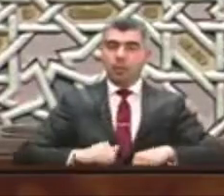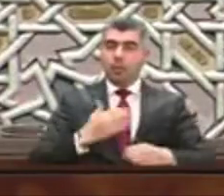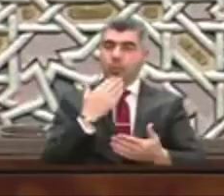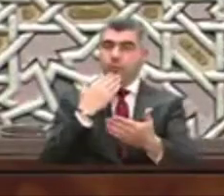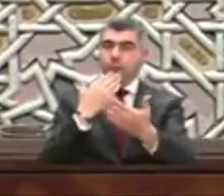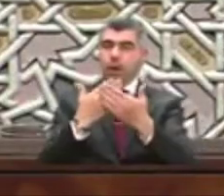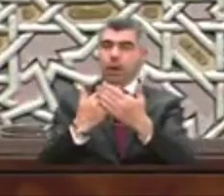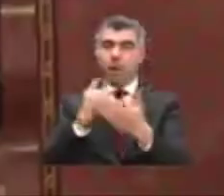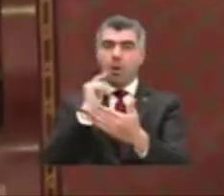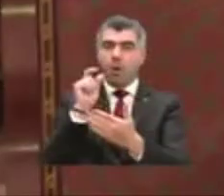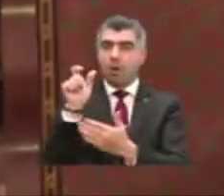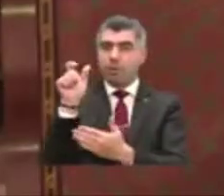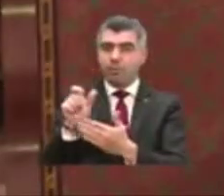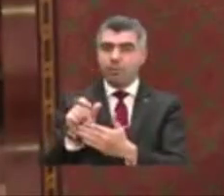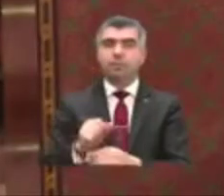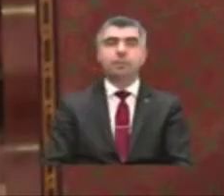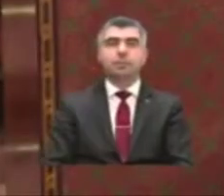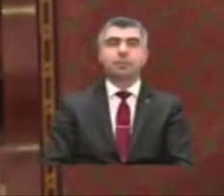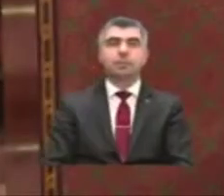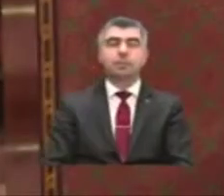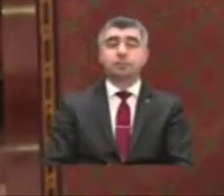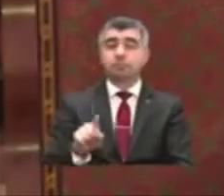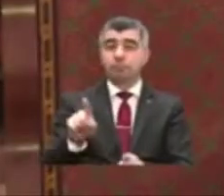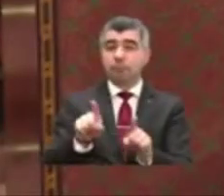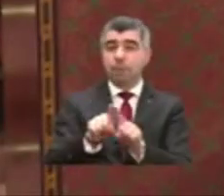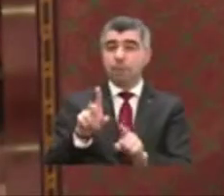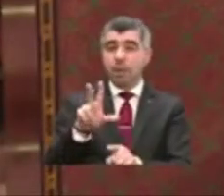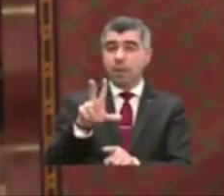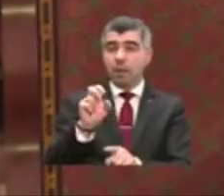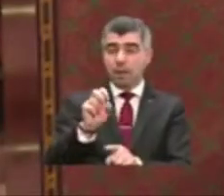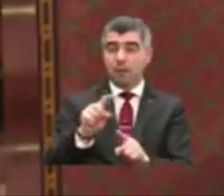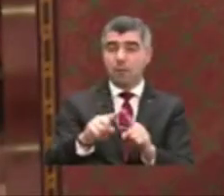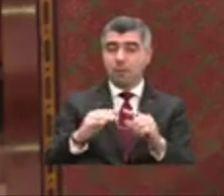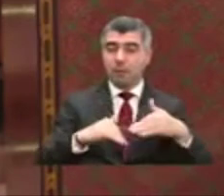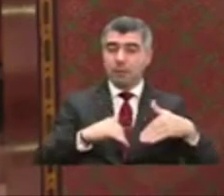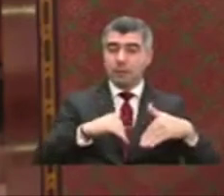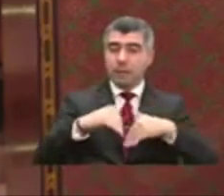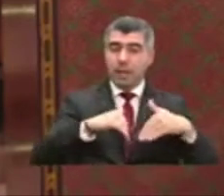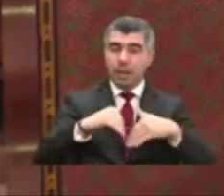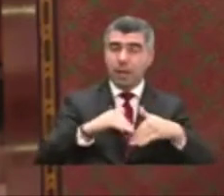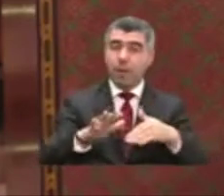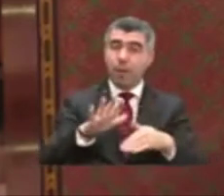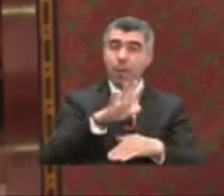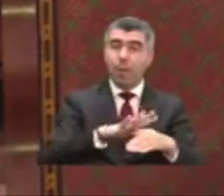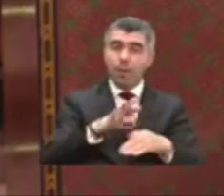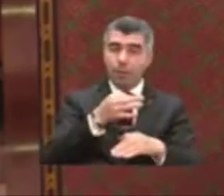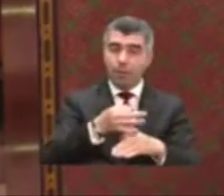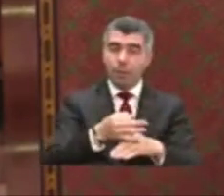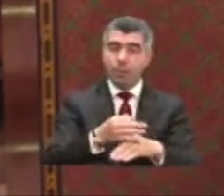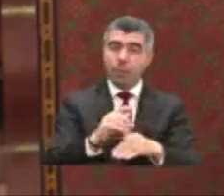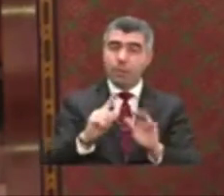النائب المحترم. فكما تعلمون الشبكة الطرقية اليوم فهي فيها